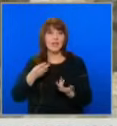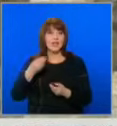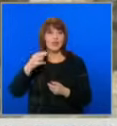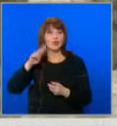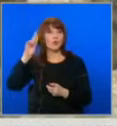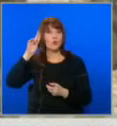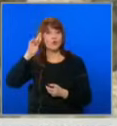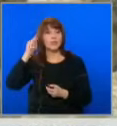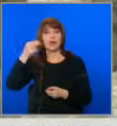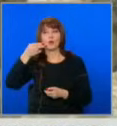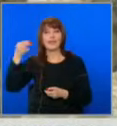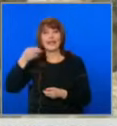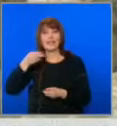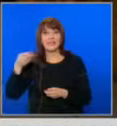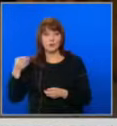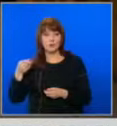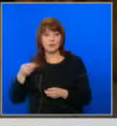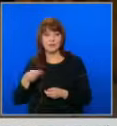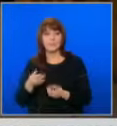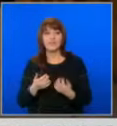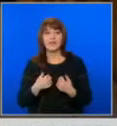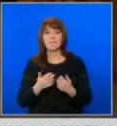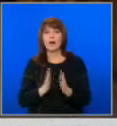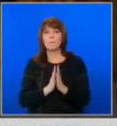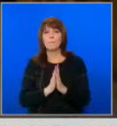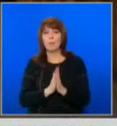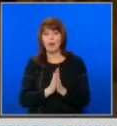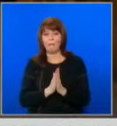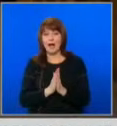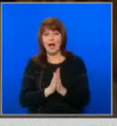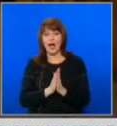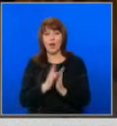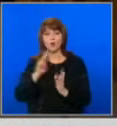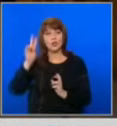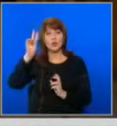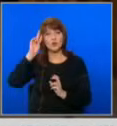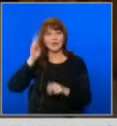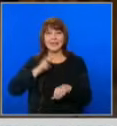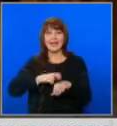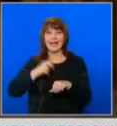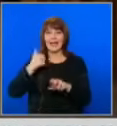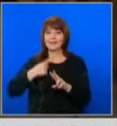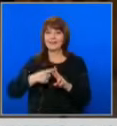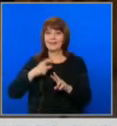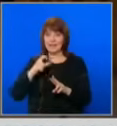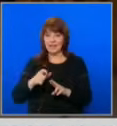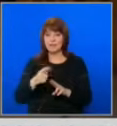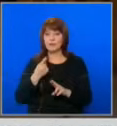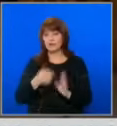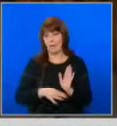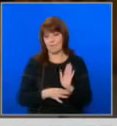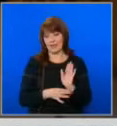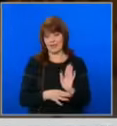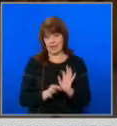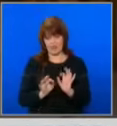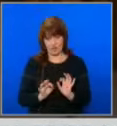които също притискали пре приемате имахме обаждания от от служители на данс които се представяха